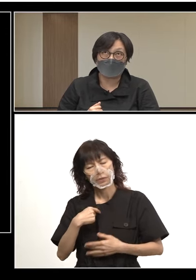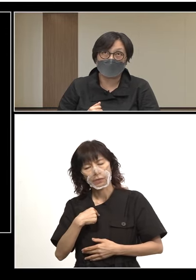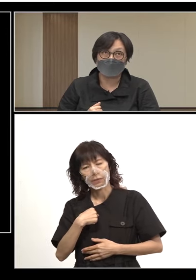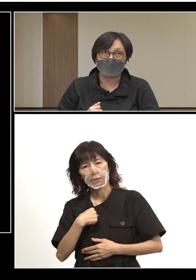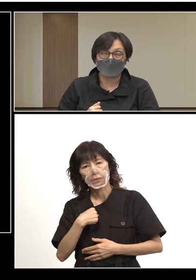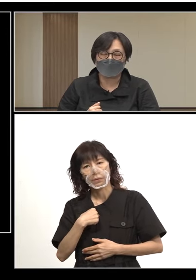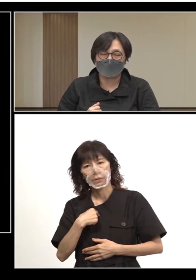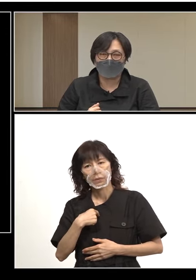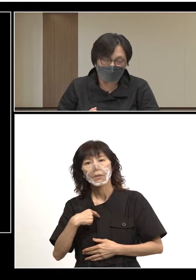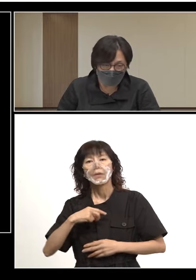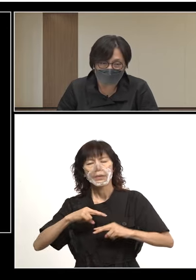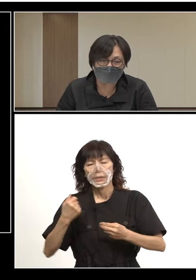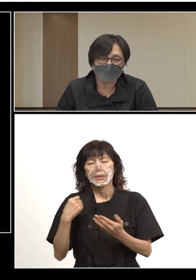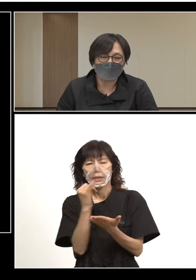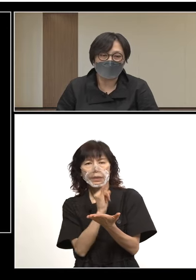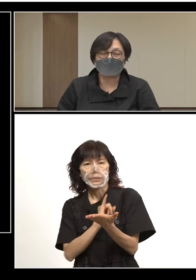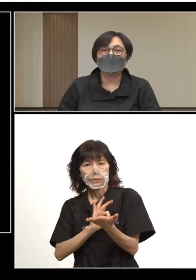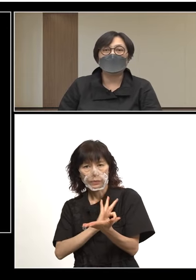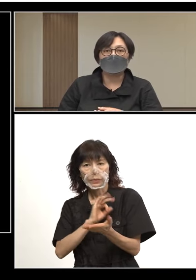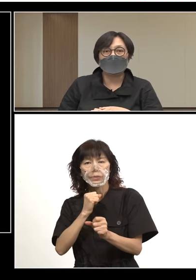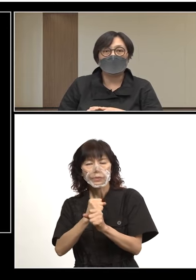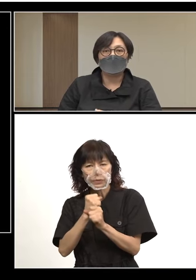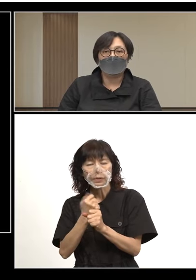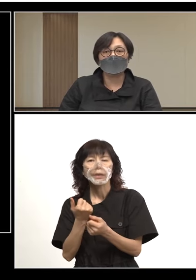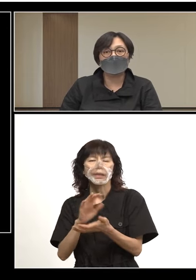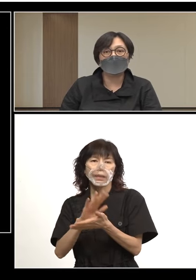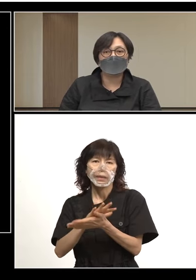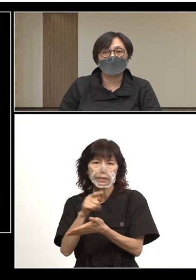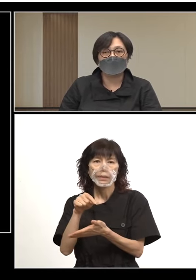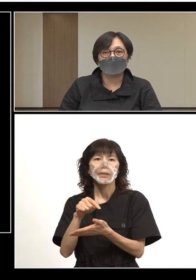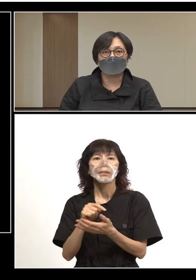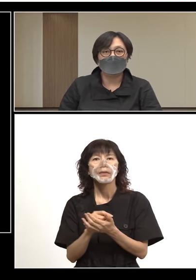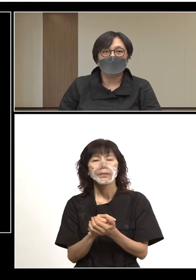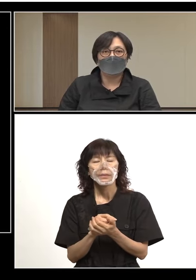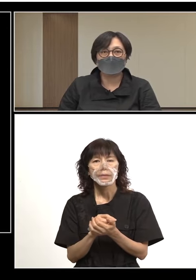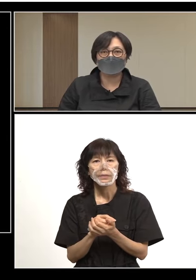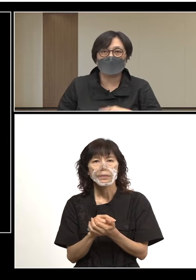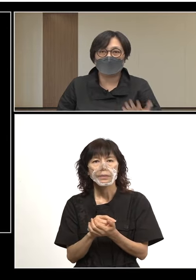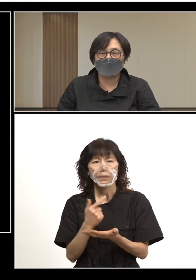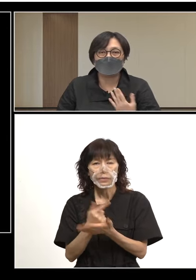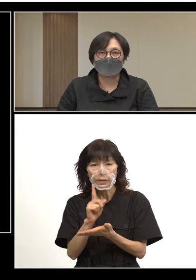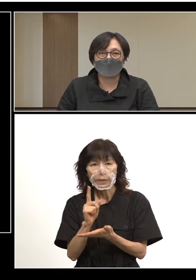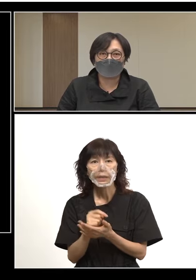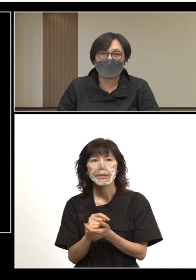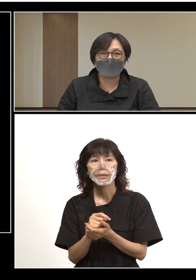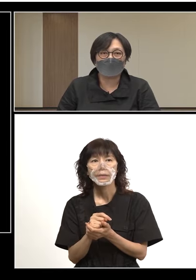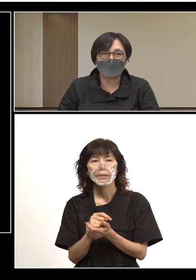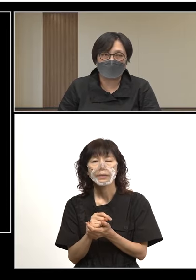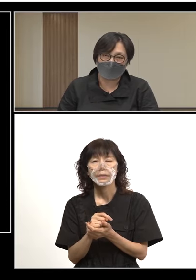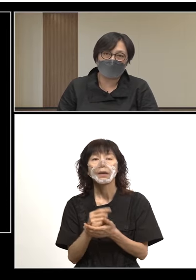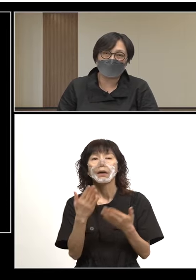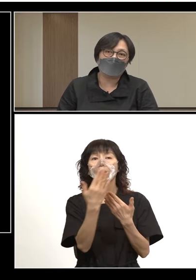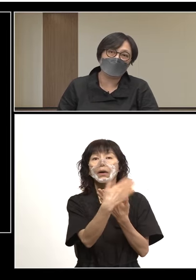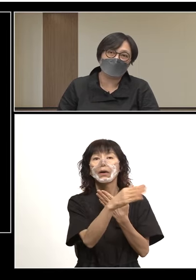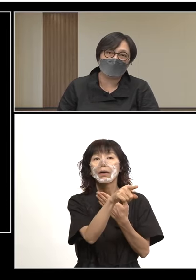我喺展能藝術會已經好多年服侍呢個機構，好重要一樣嘢其實。我想 share 翻即係幾位海外嘅